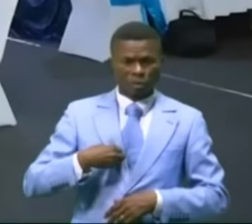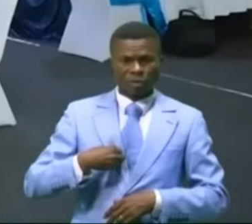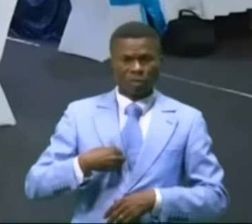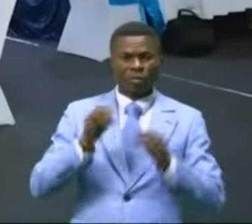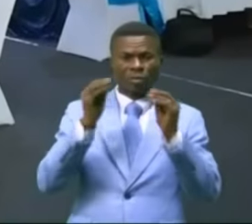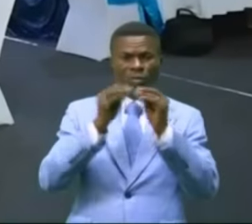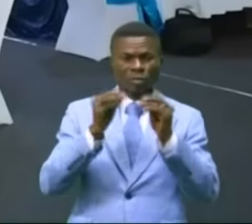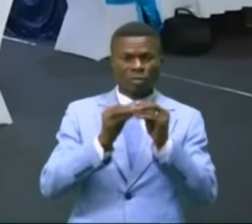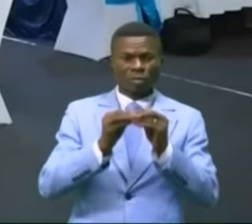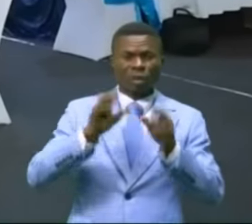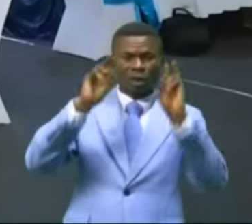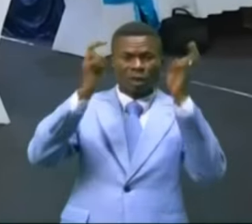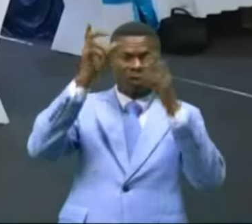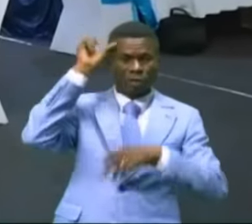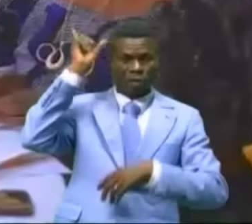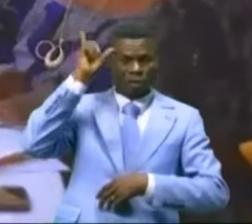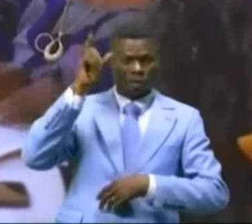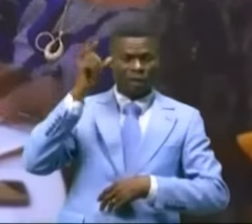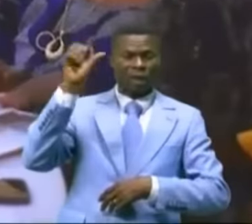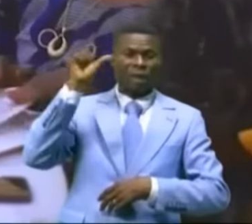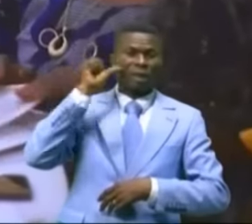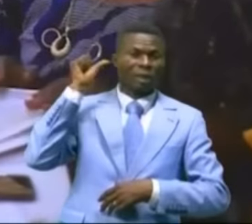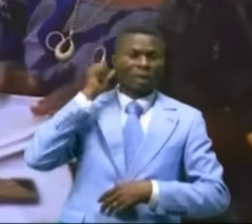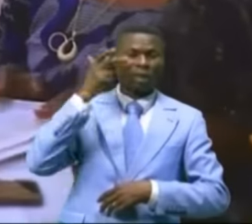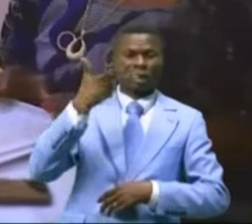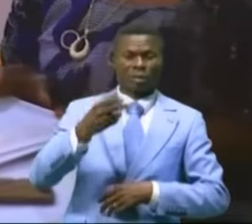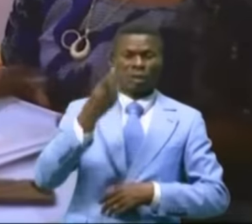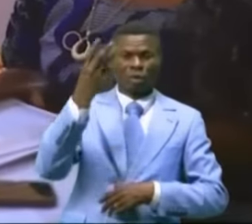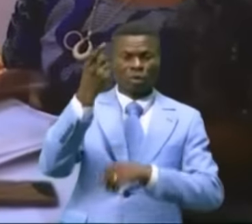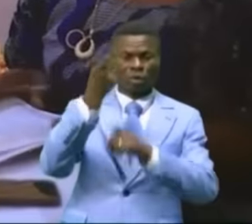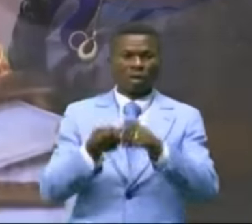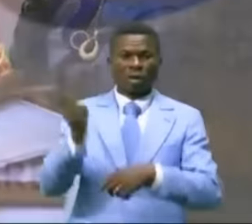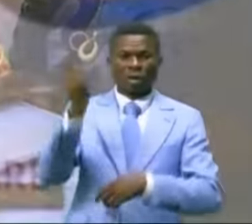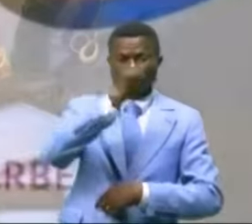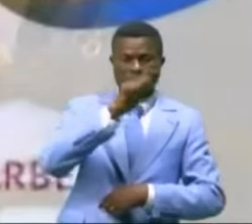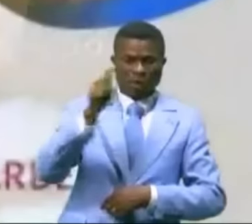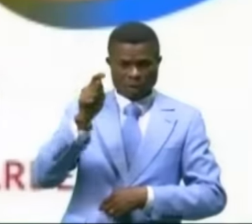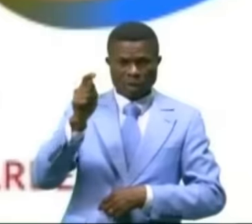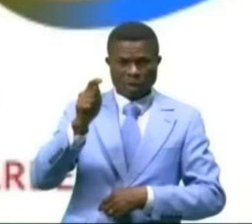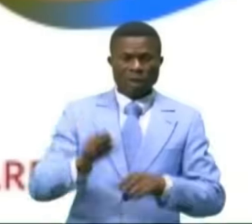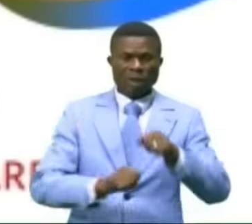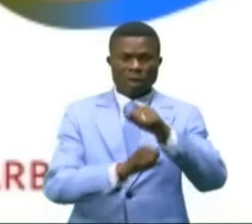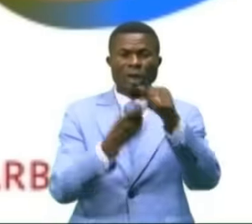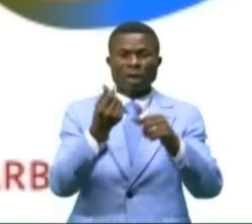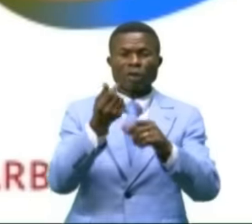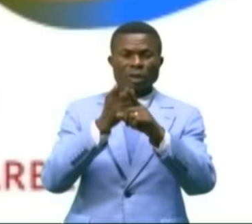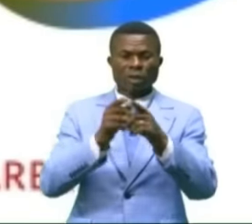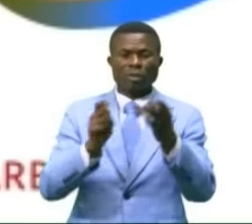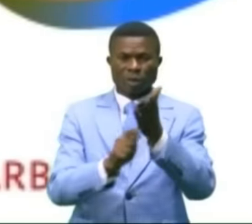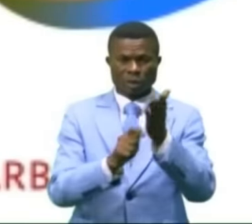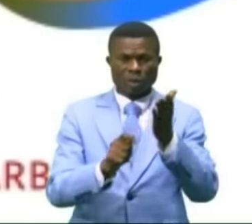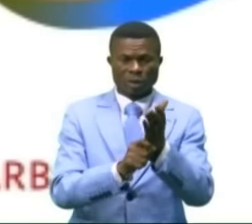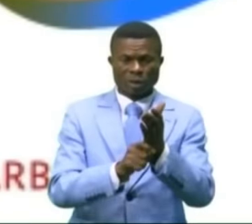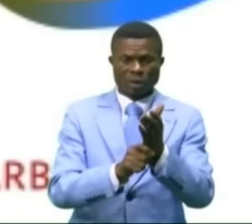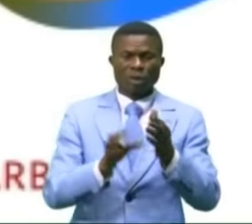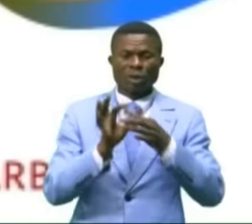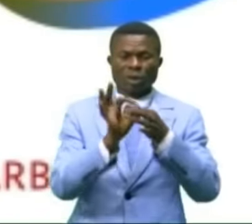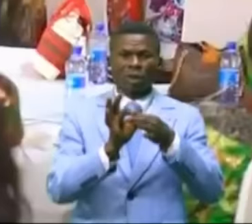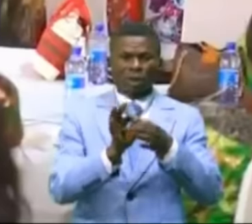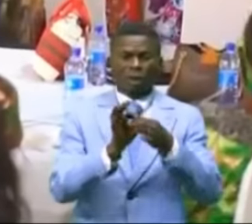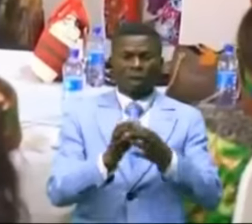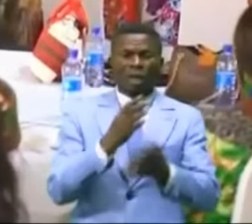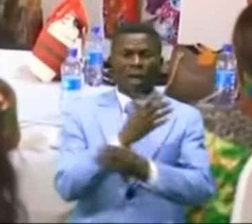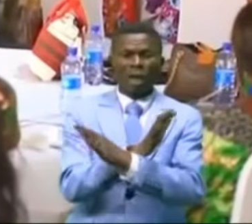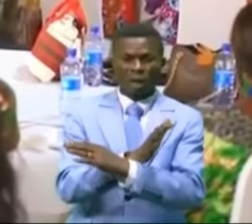se tiennent à Lubumbashi depuis ce mercredi 3 avril 2024, a connu l'appui financier et technique de la coopération